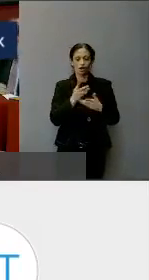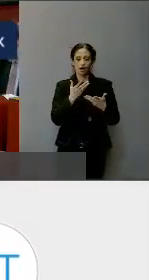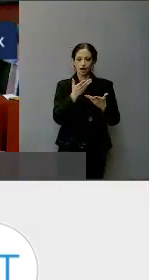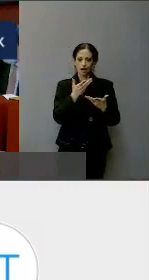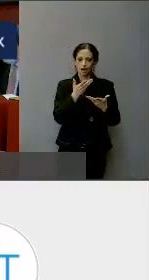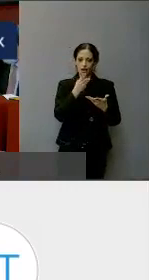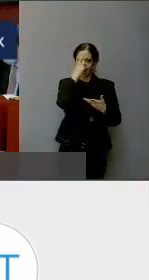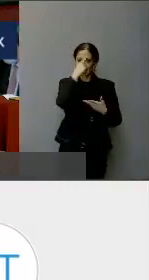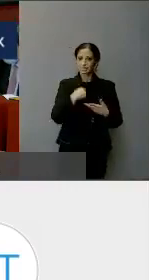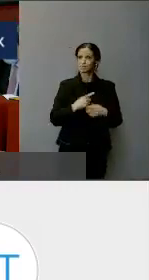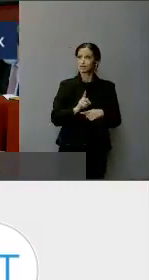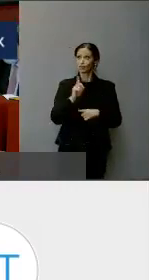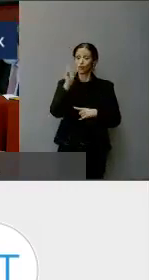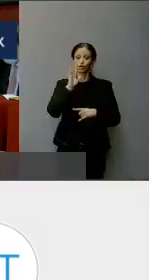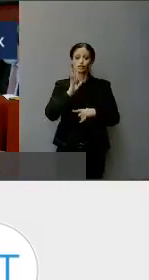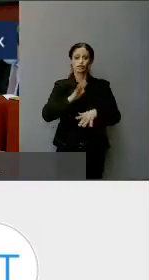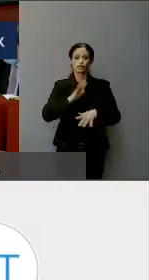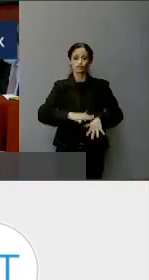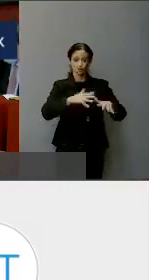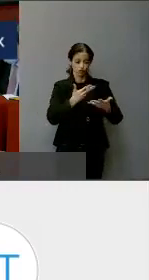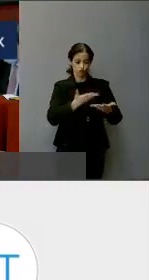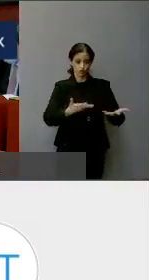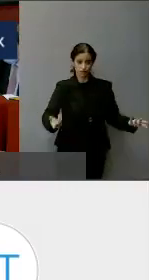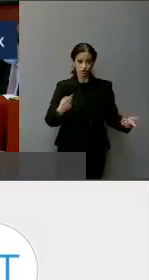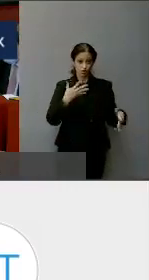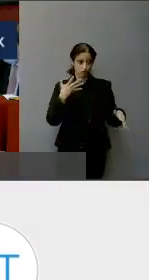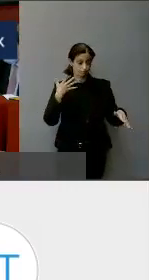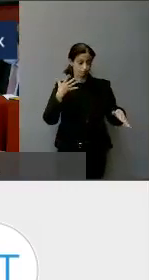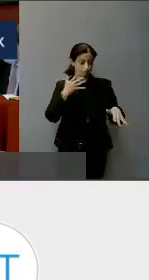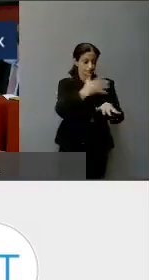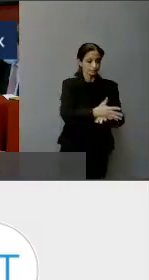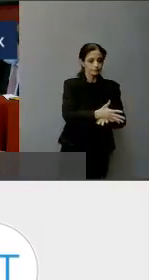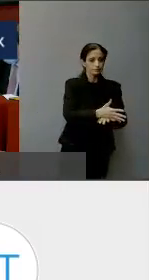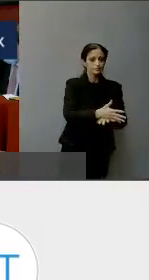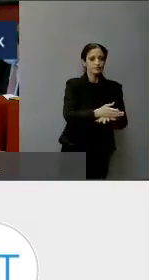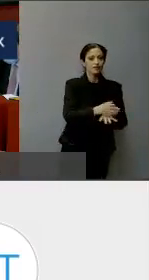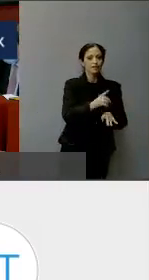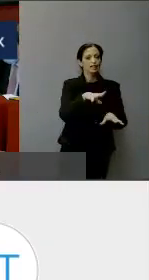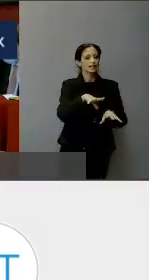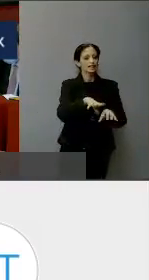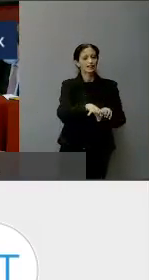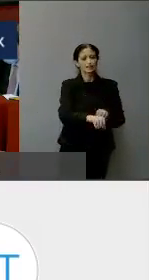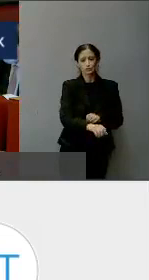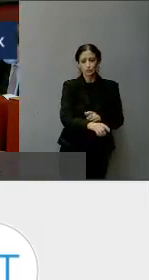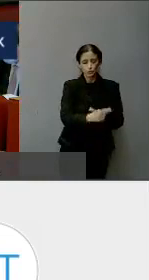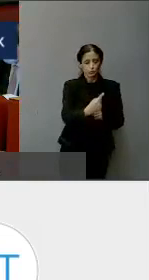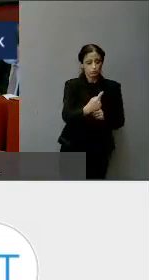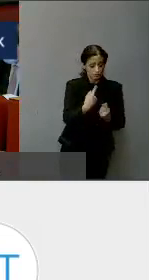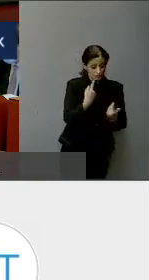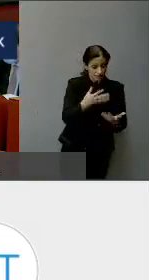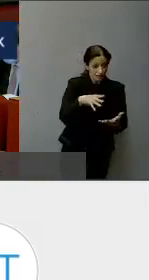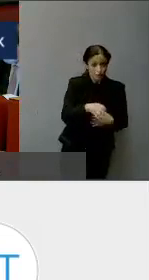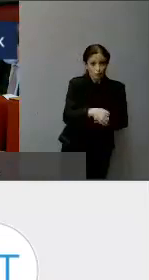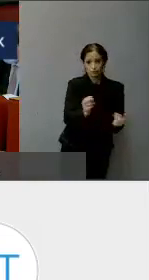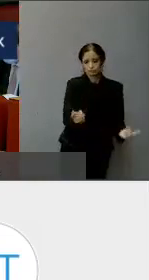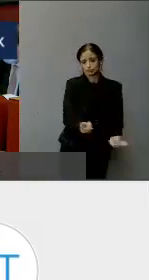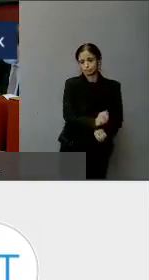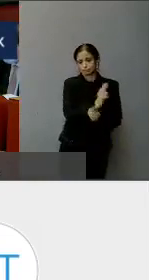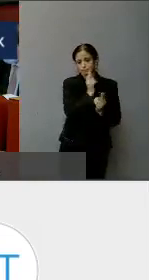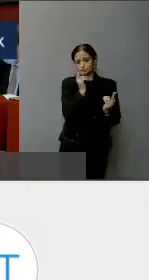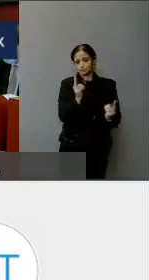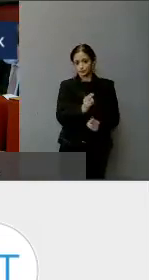si va a distruggere qualcosa che non si potrà più recuperare il concetto di oggi